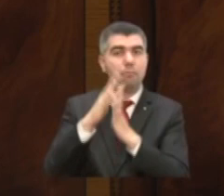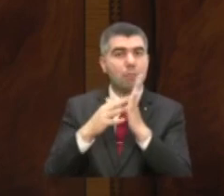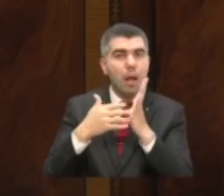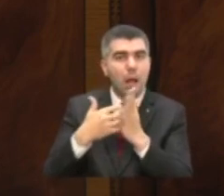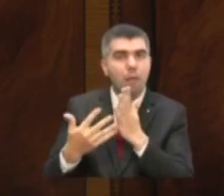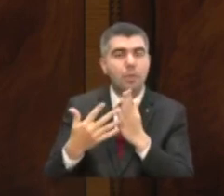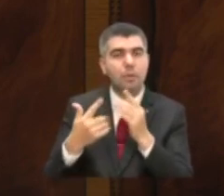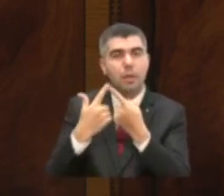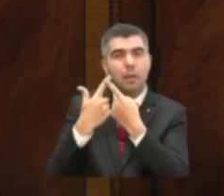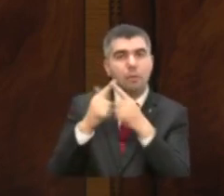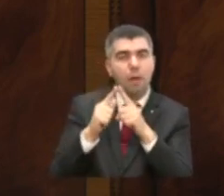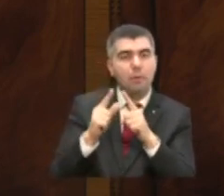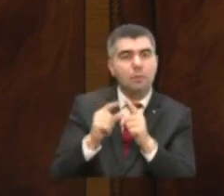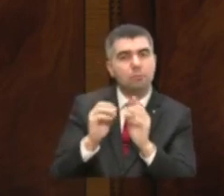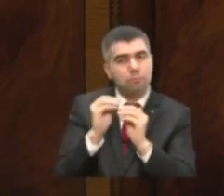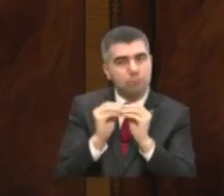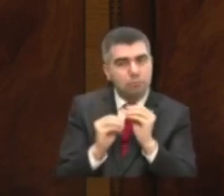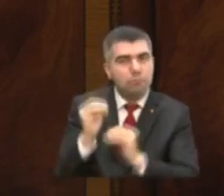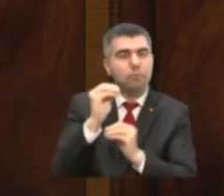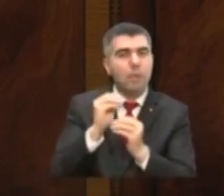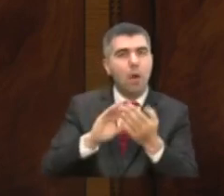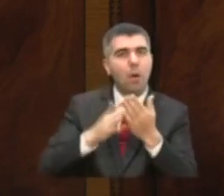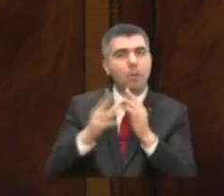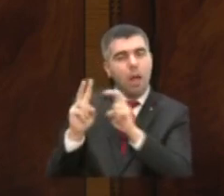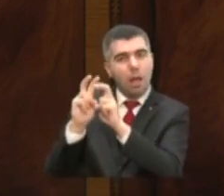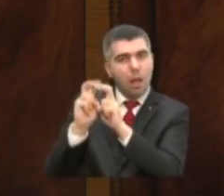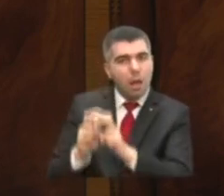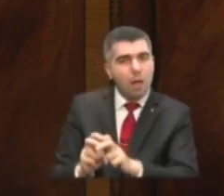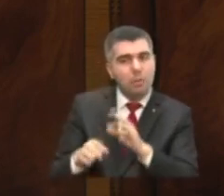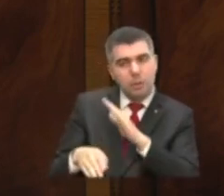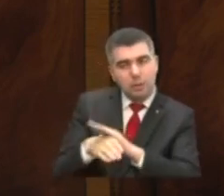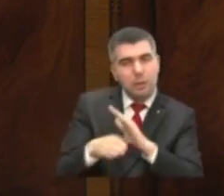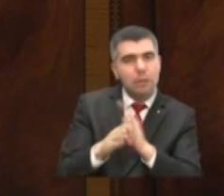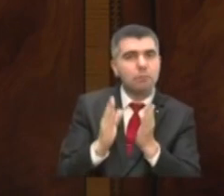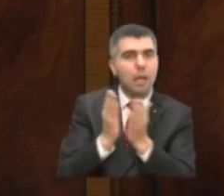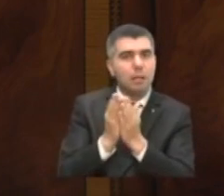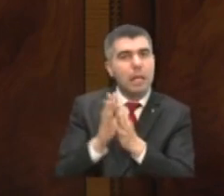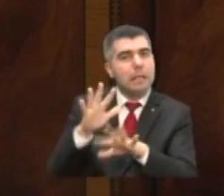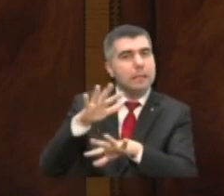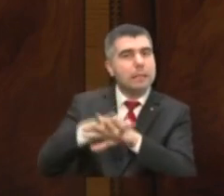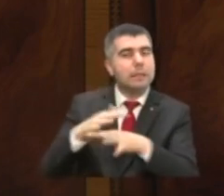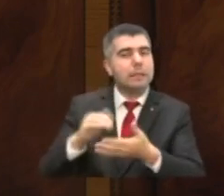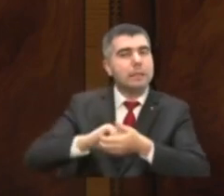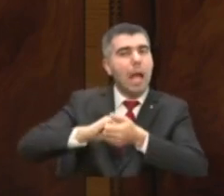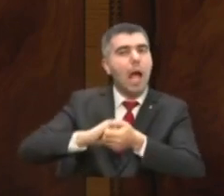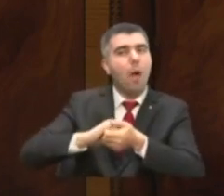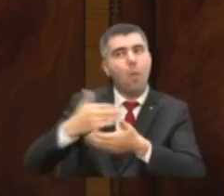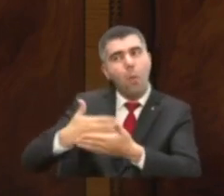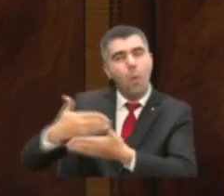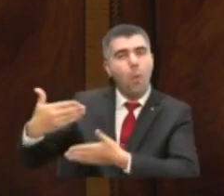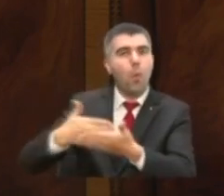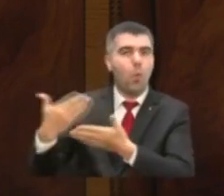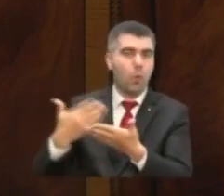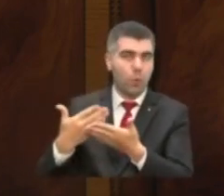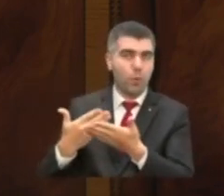اللي درت لرفع جودة التعليم ولتخفيض هذا الهدر المدرسي. وخصنا نتعاونوا جميعا على هذا الشيء، خصنا نتعاونوا جميعا، ولكن دار